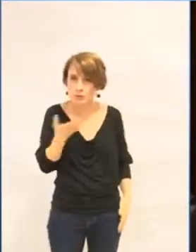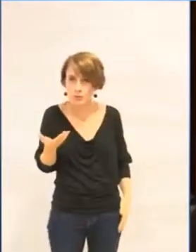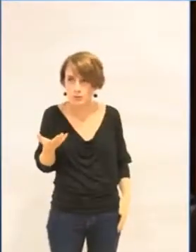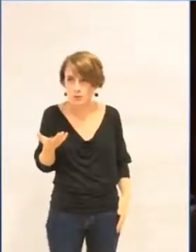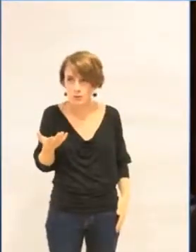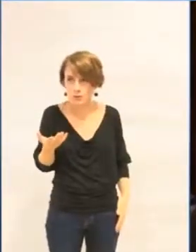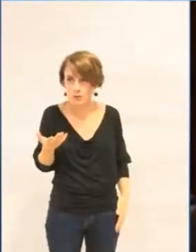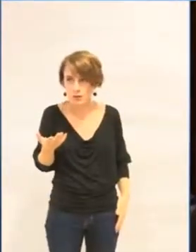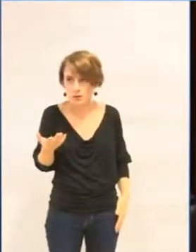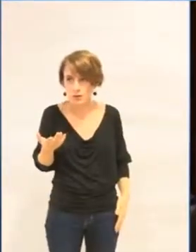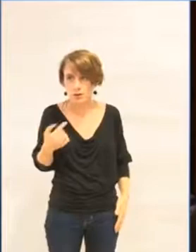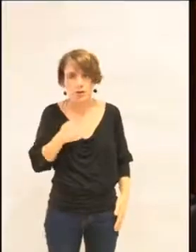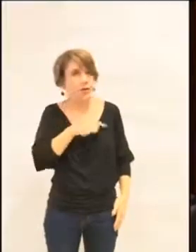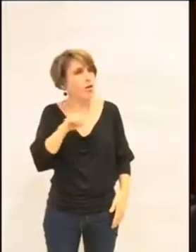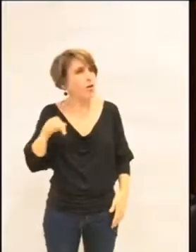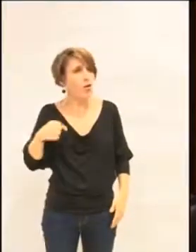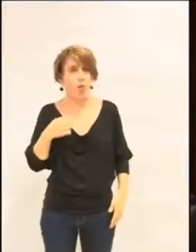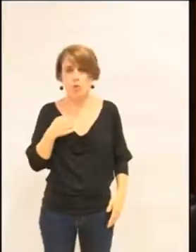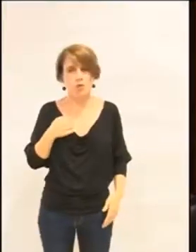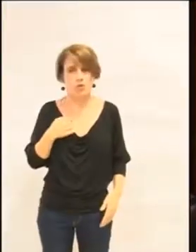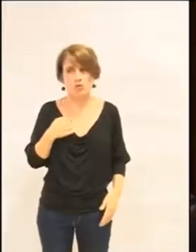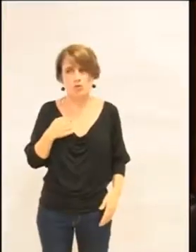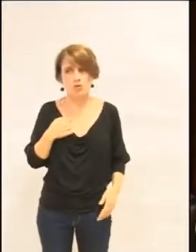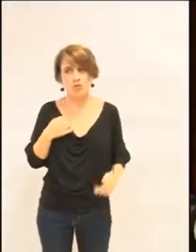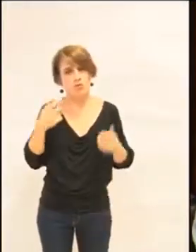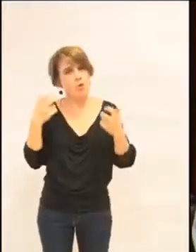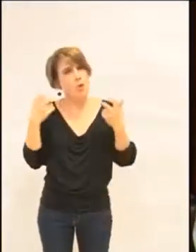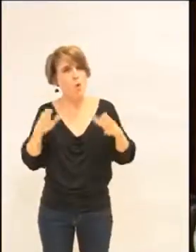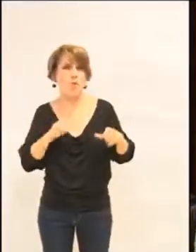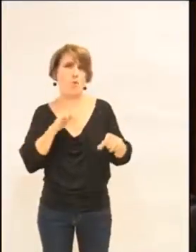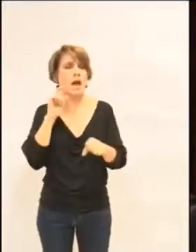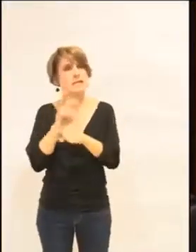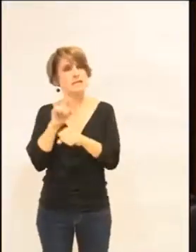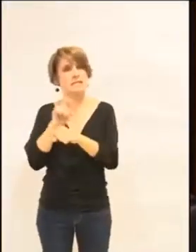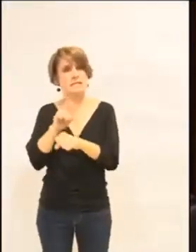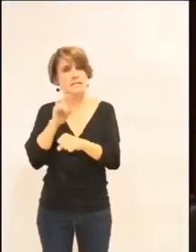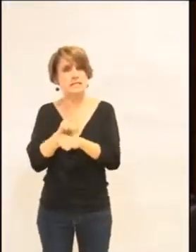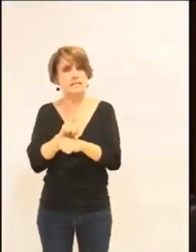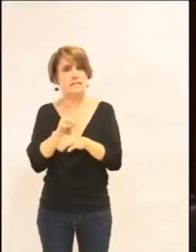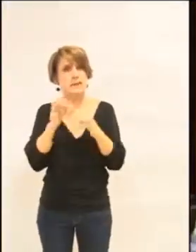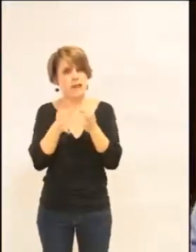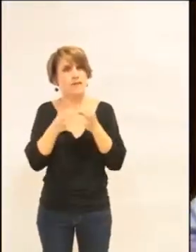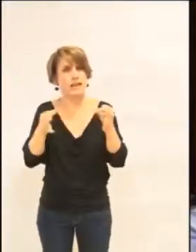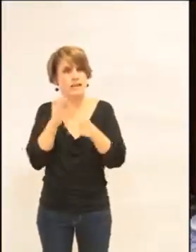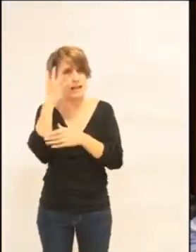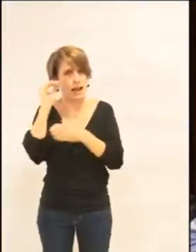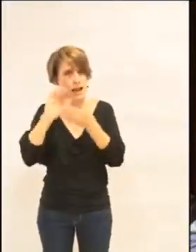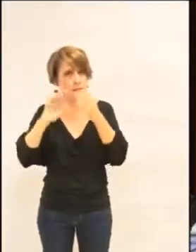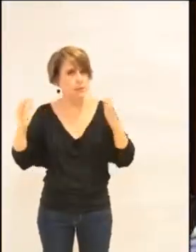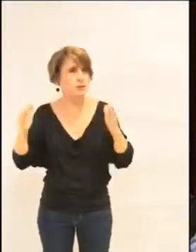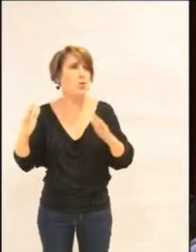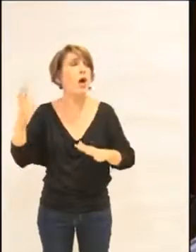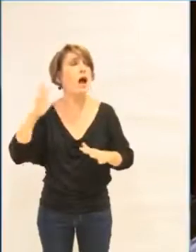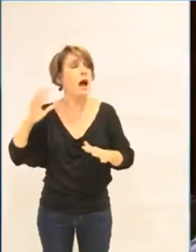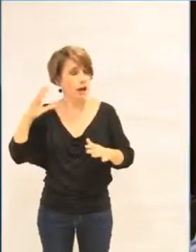Alpexpo. Nous ne ferons plus comme certains l'ont fait ici, sur ces bancs-là, et qui sont aujourd'hui dans la majorité,